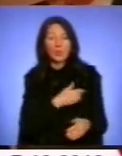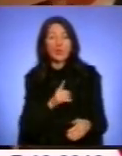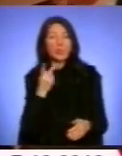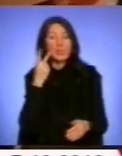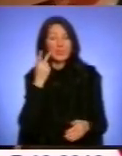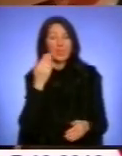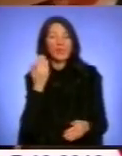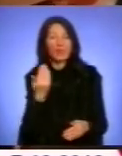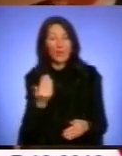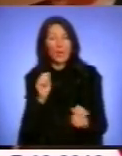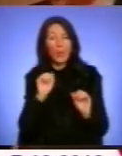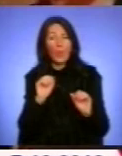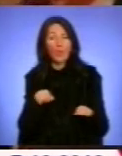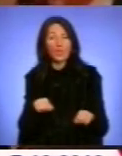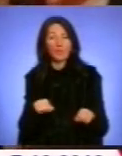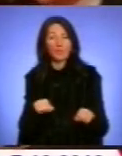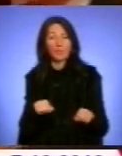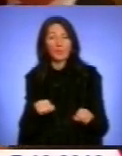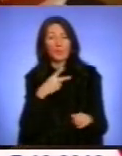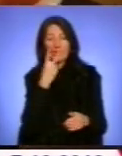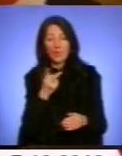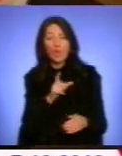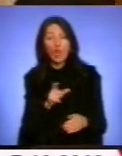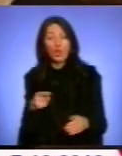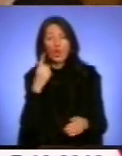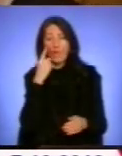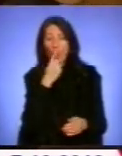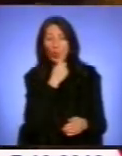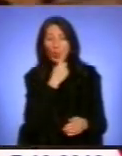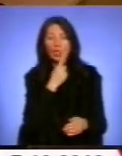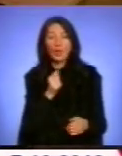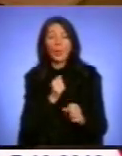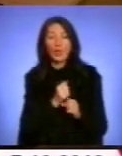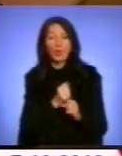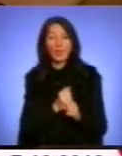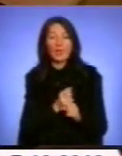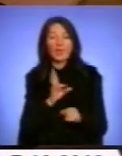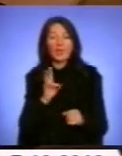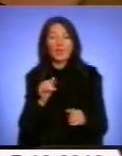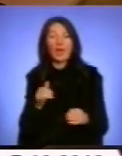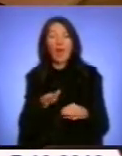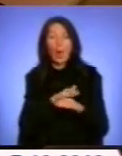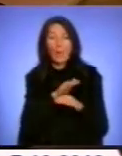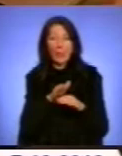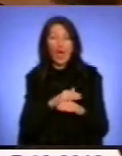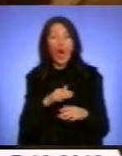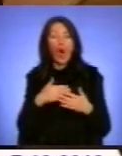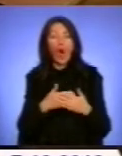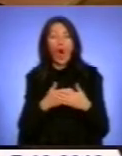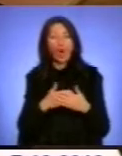завжди вони могли дивитися людям в очі, працювати на благо громади, і щоб